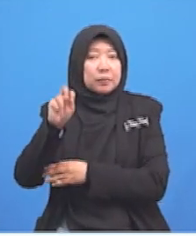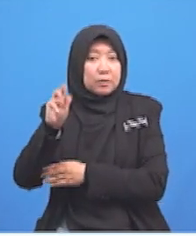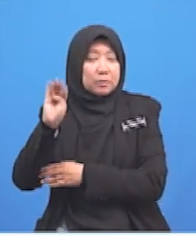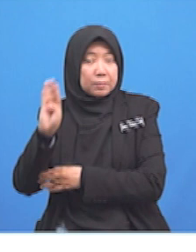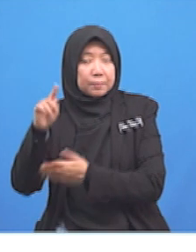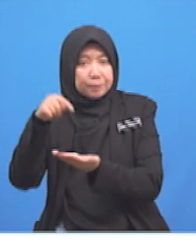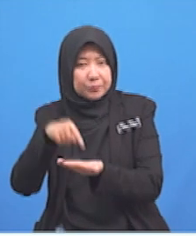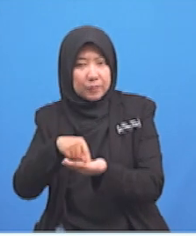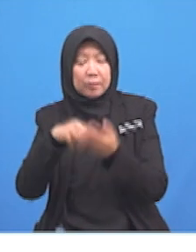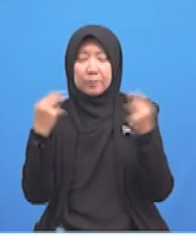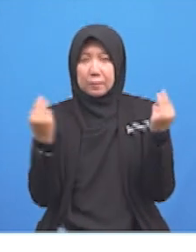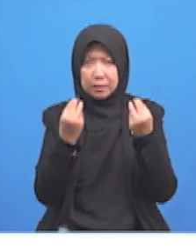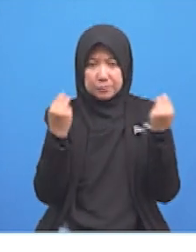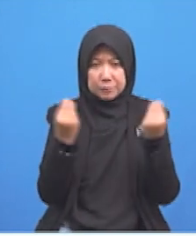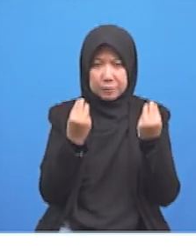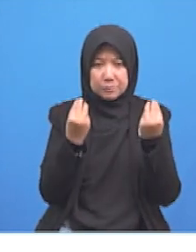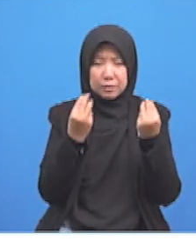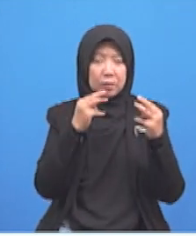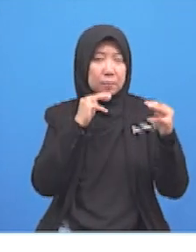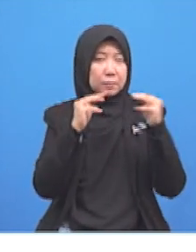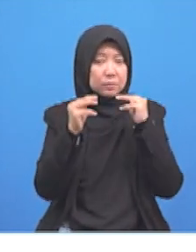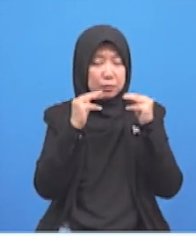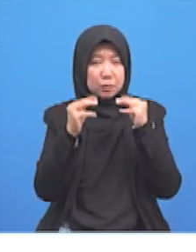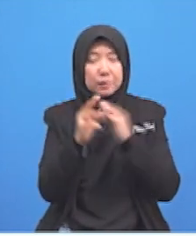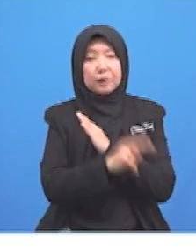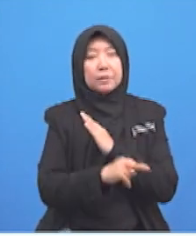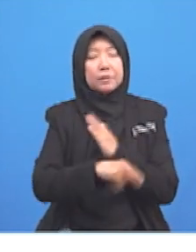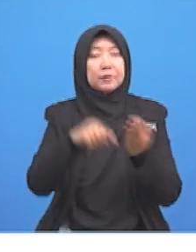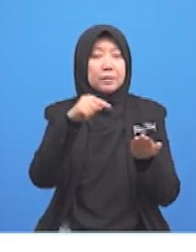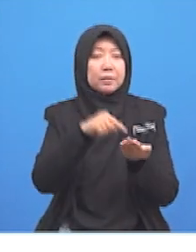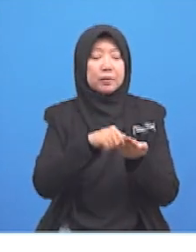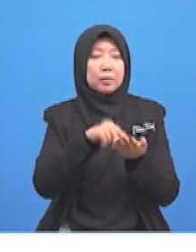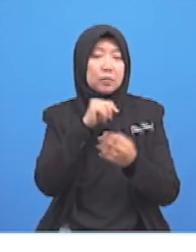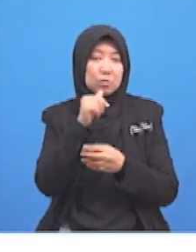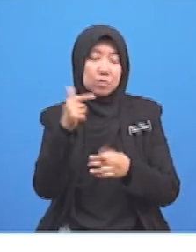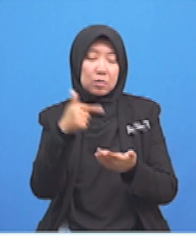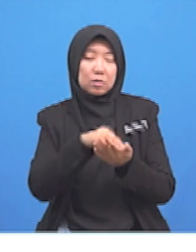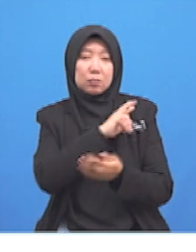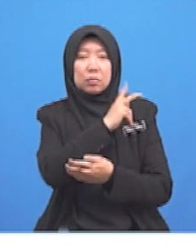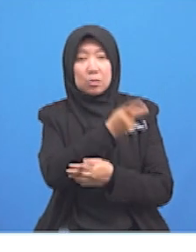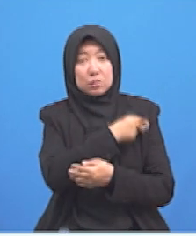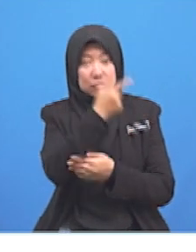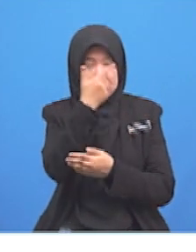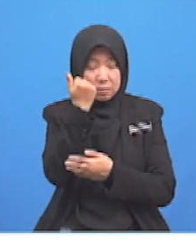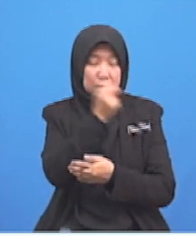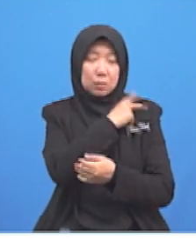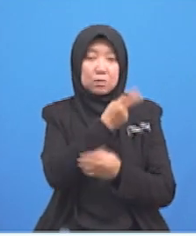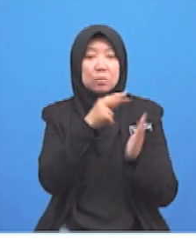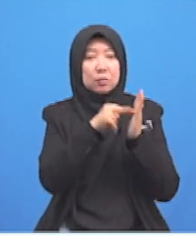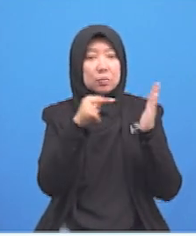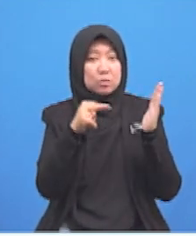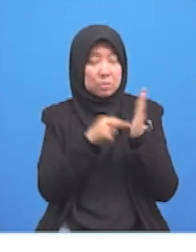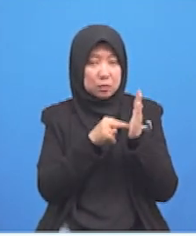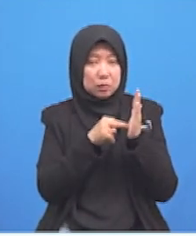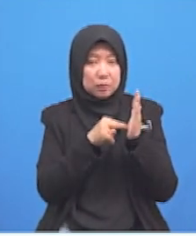Bersekutu, Majlis Mesyuarat Negeri ini tidak lagi berkuasa kerana kuasa perundangan terletak